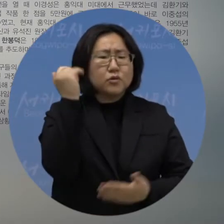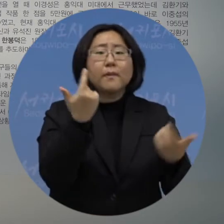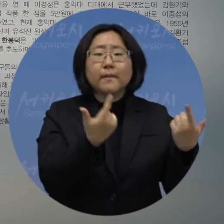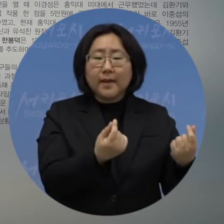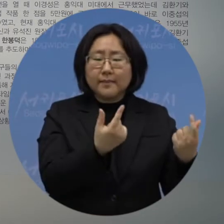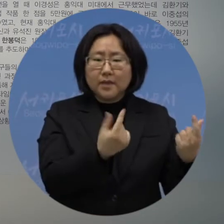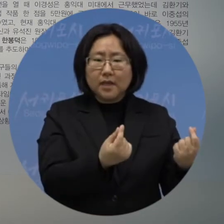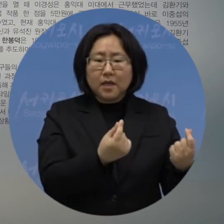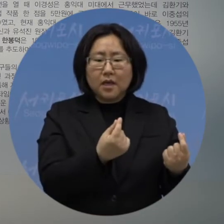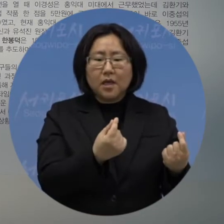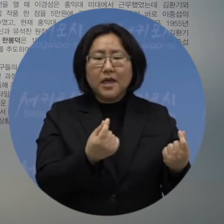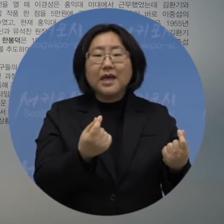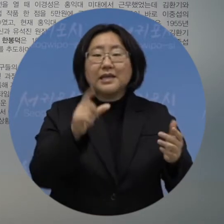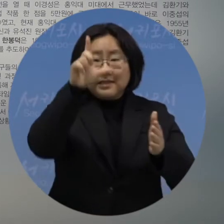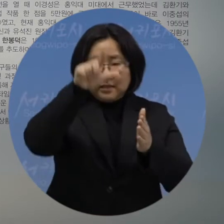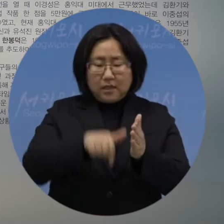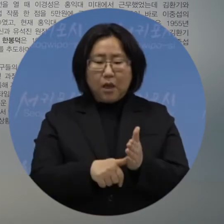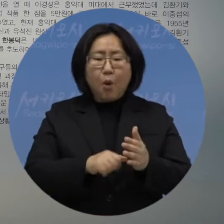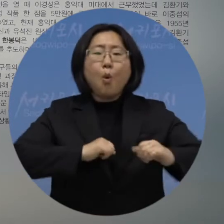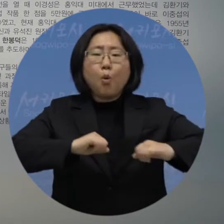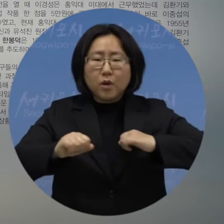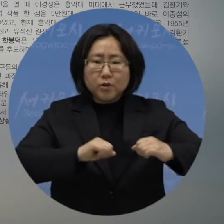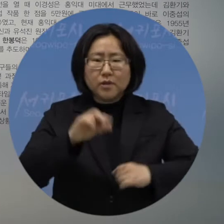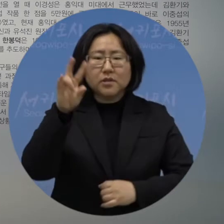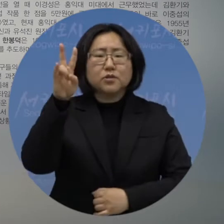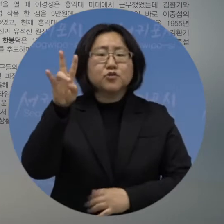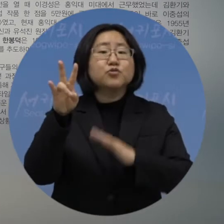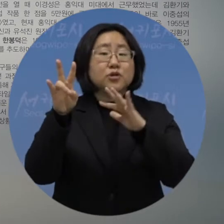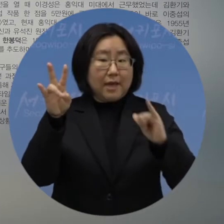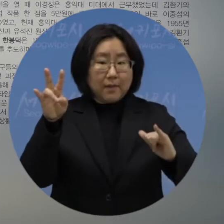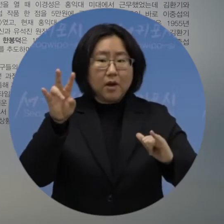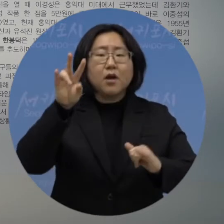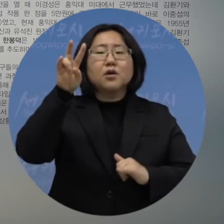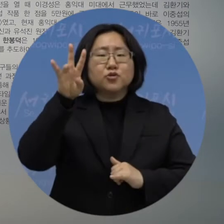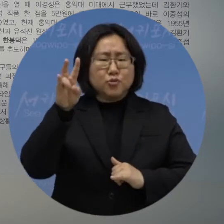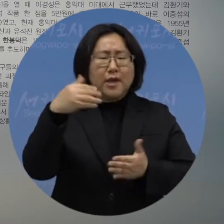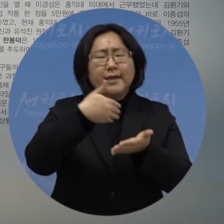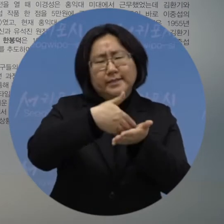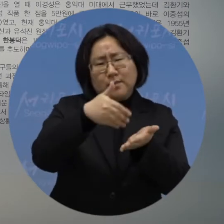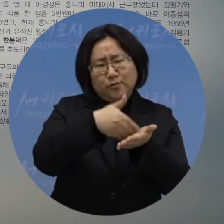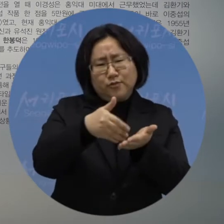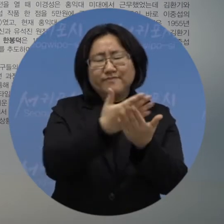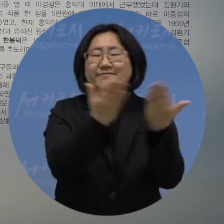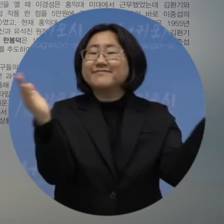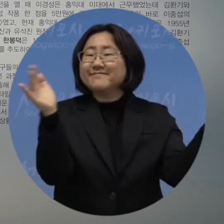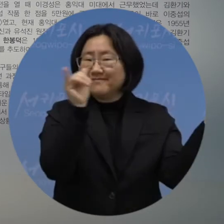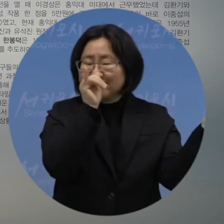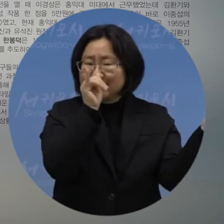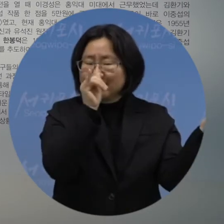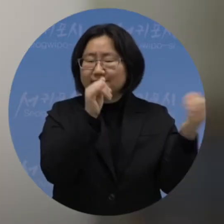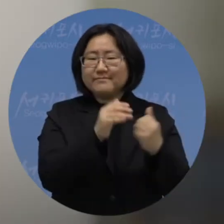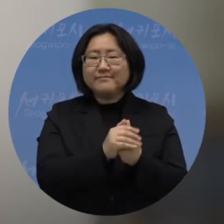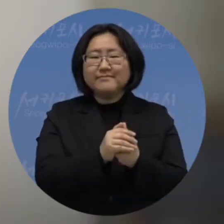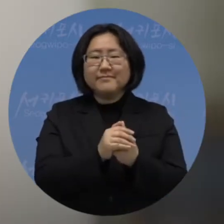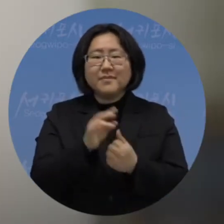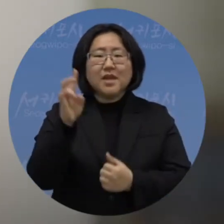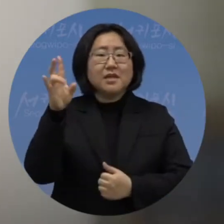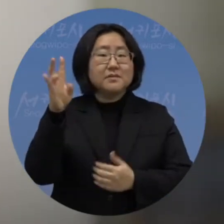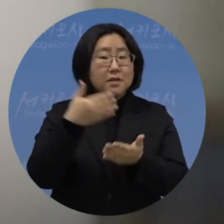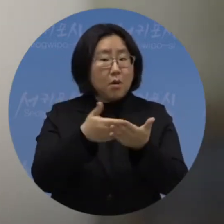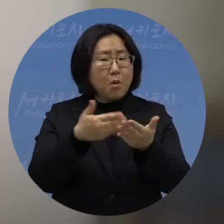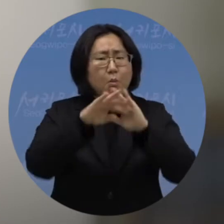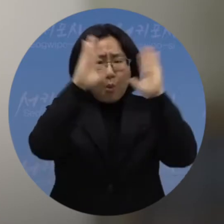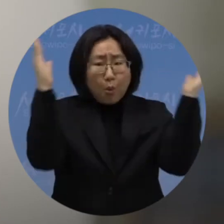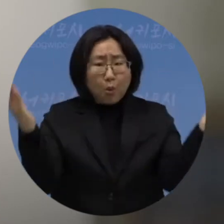함께 동시대에 활동했던 작가 24명의 작품 24점이 전시되어 있는데요. 이